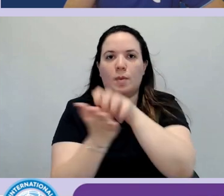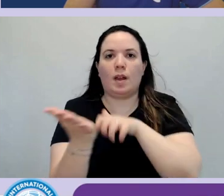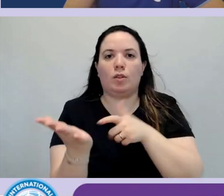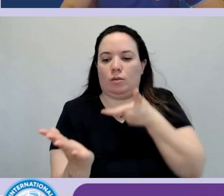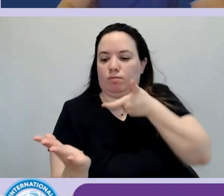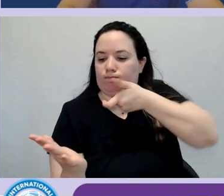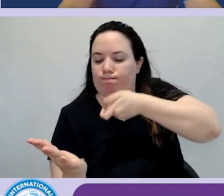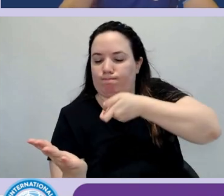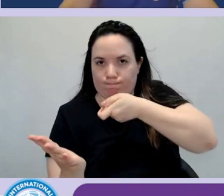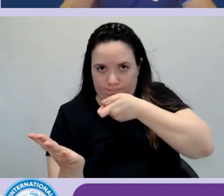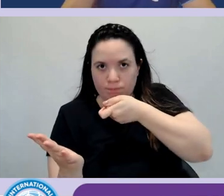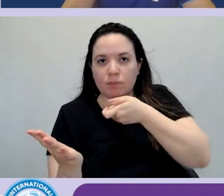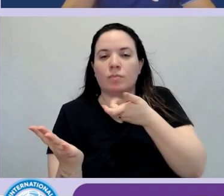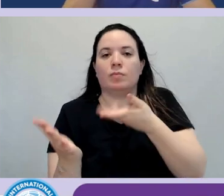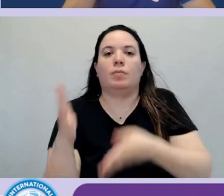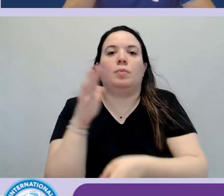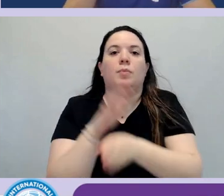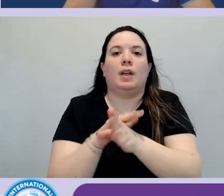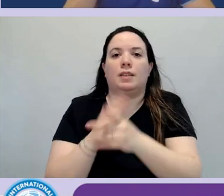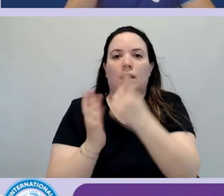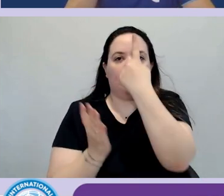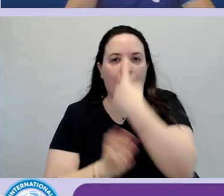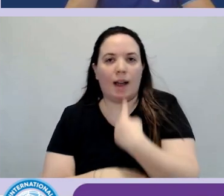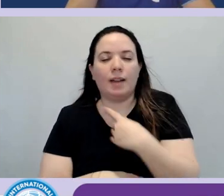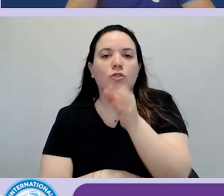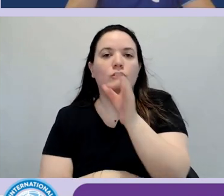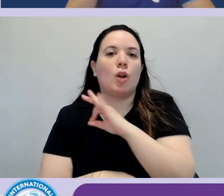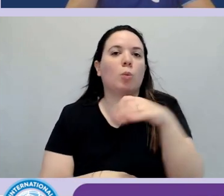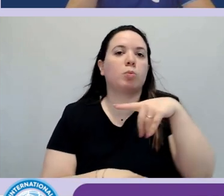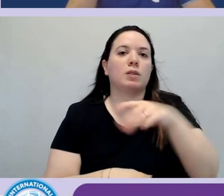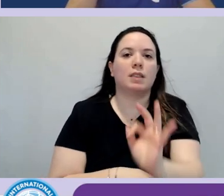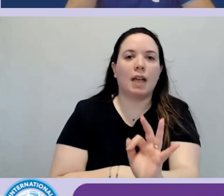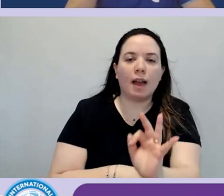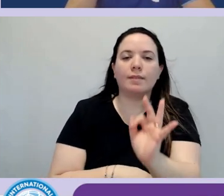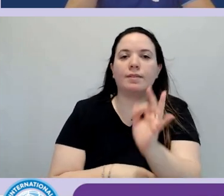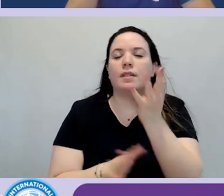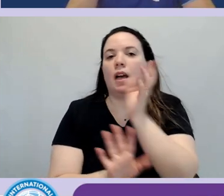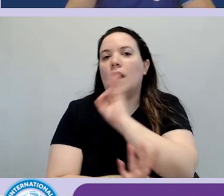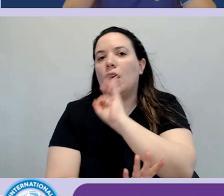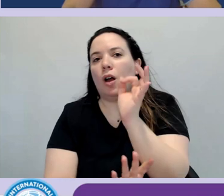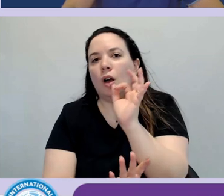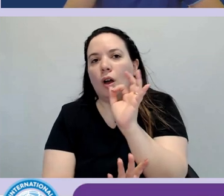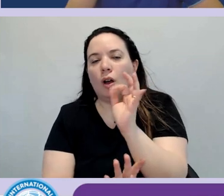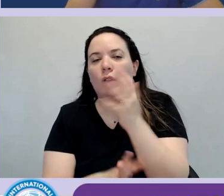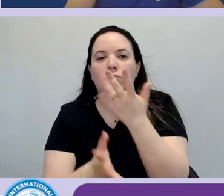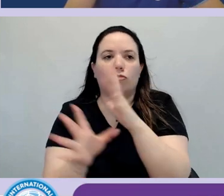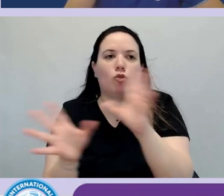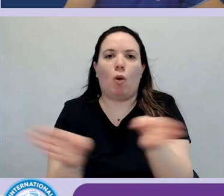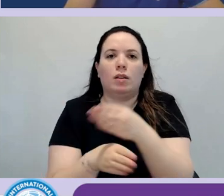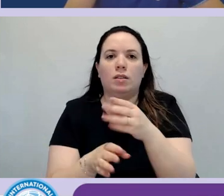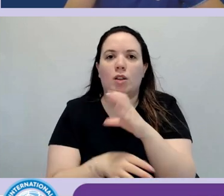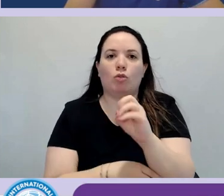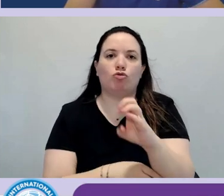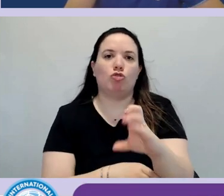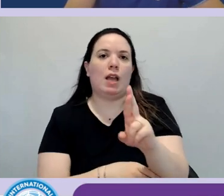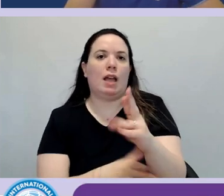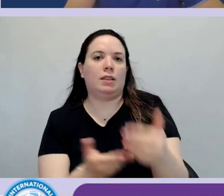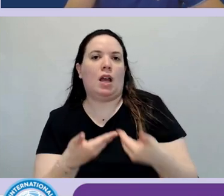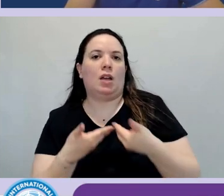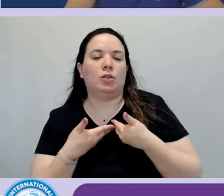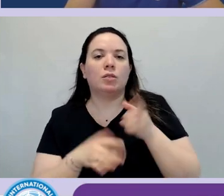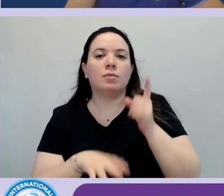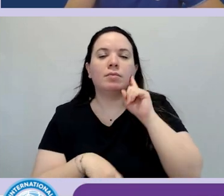dei testi partendo magari da un'immagine da un pdf Ma è chiaro che se io ho